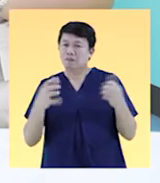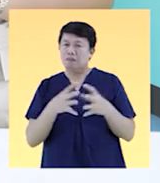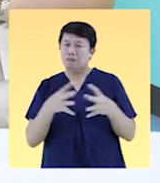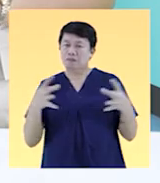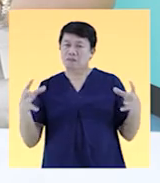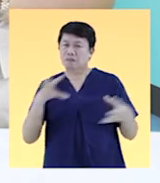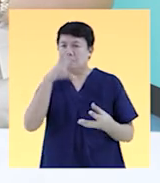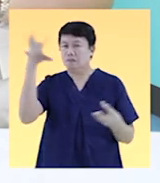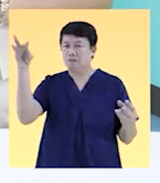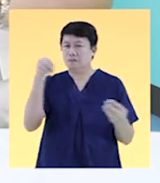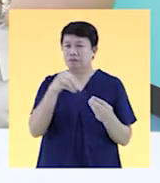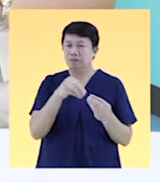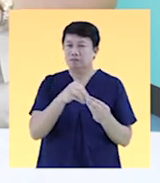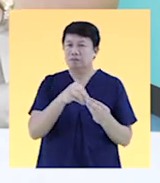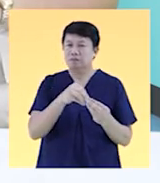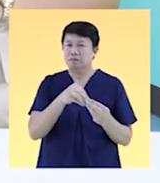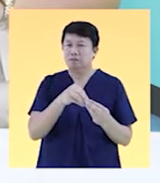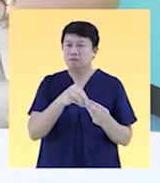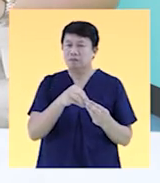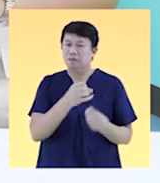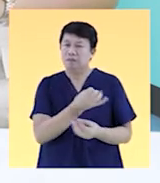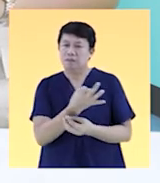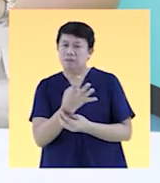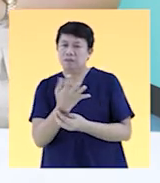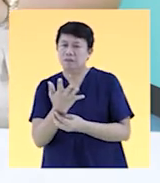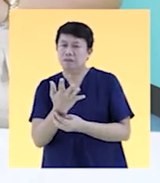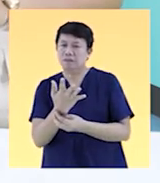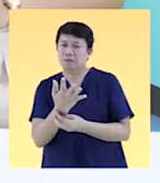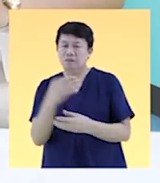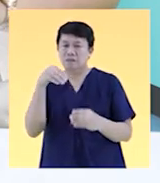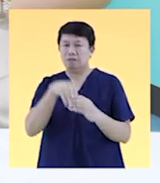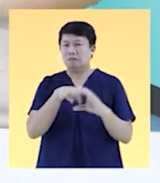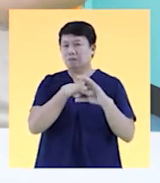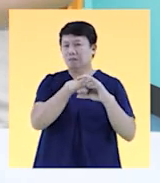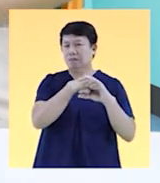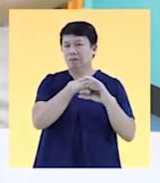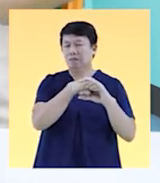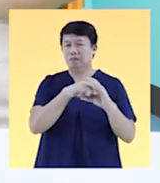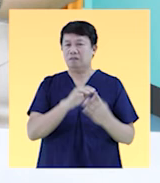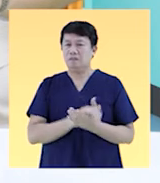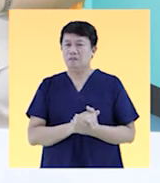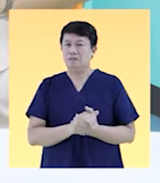ang kabuuang halaga ng kanyang pera sa bangko?